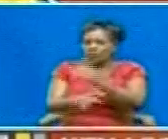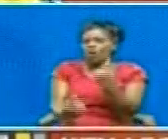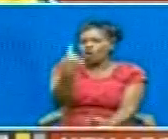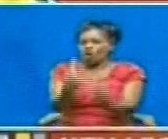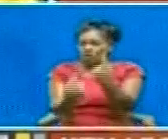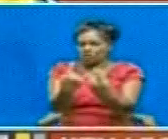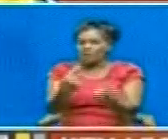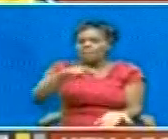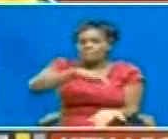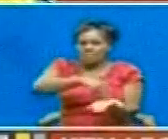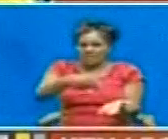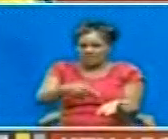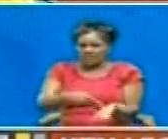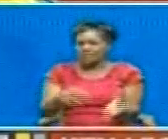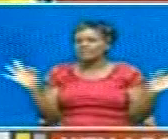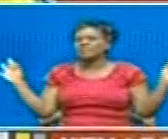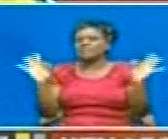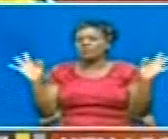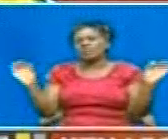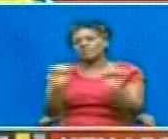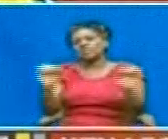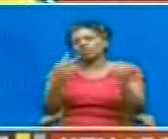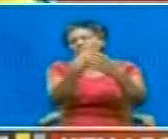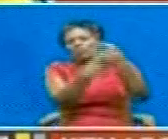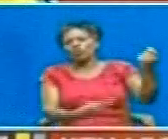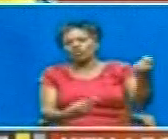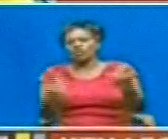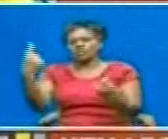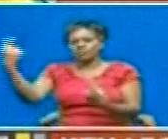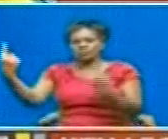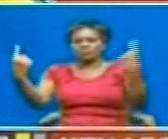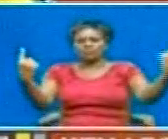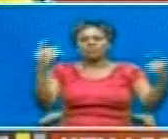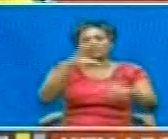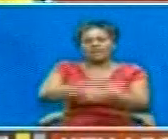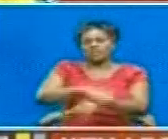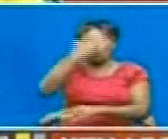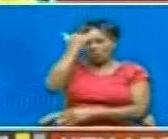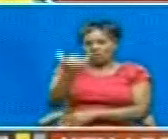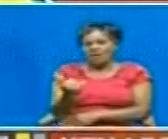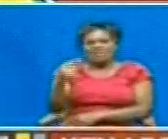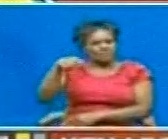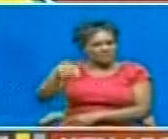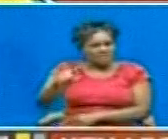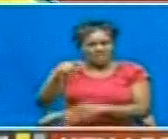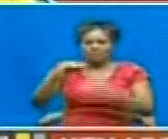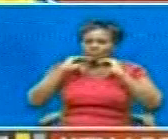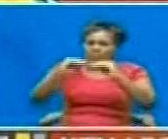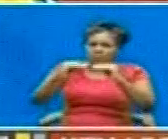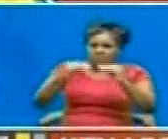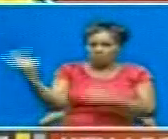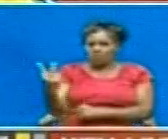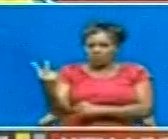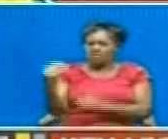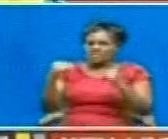hivyo si ajabu ya kwamba pande zote mbili walitoka sare kwenye mechi hii, kwa sababu inaonekana wakufunzi wa pande zote